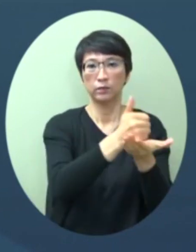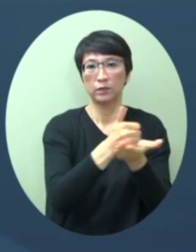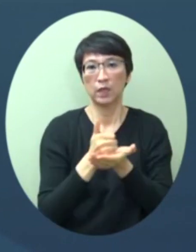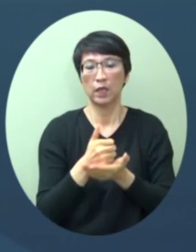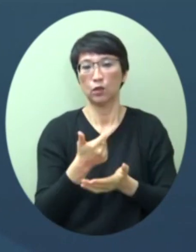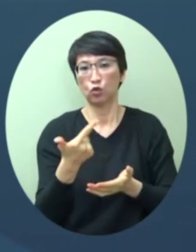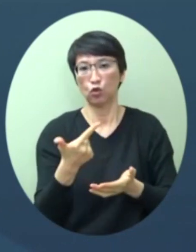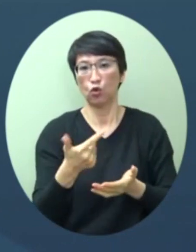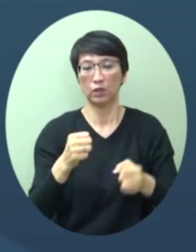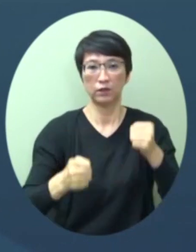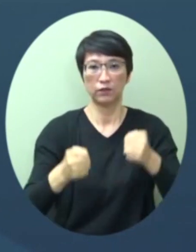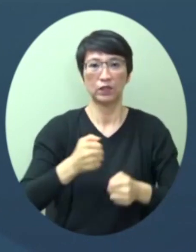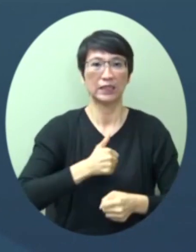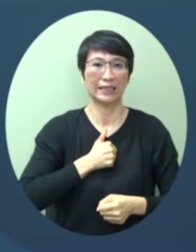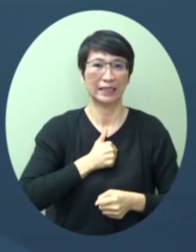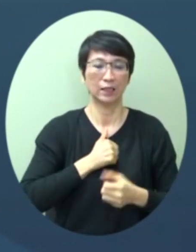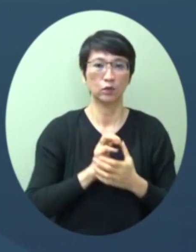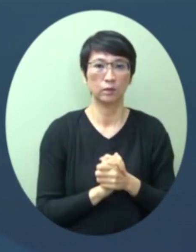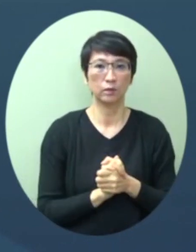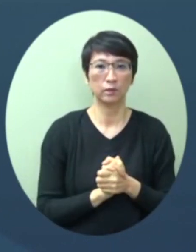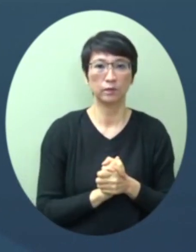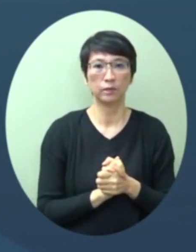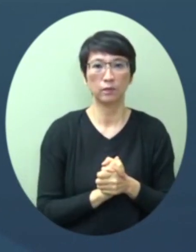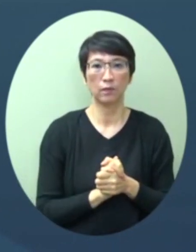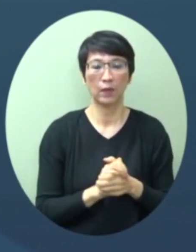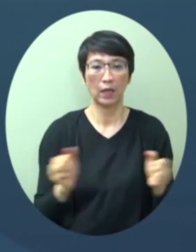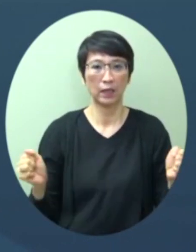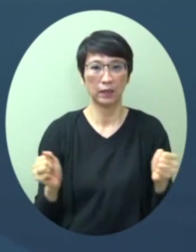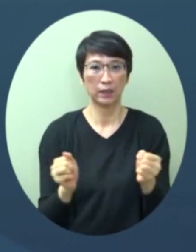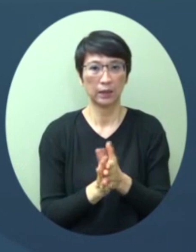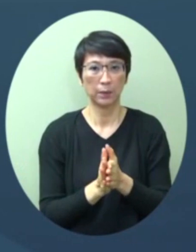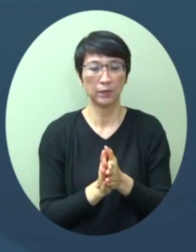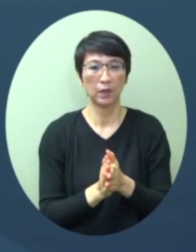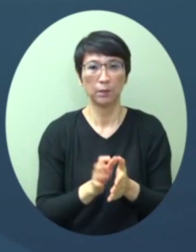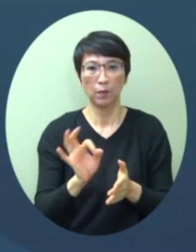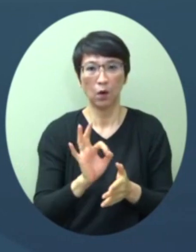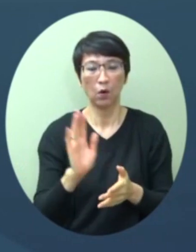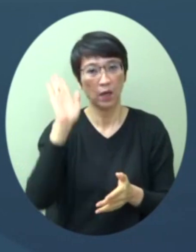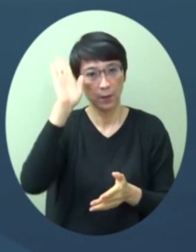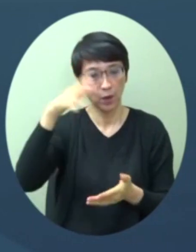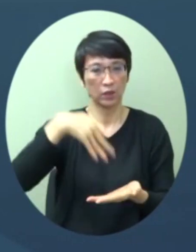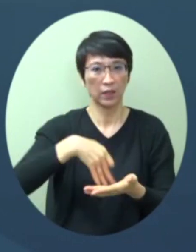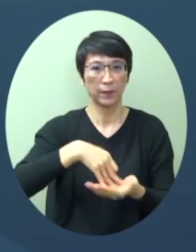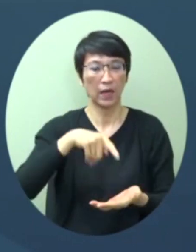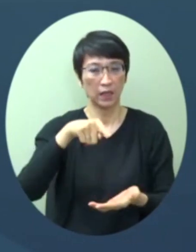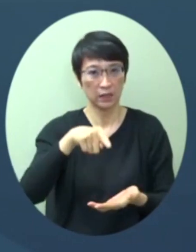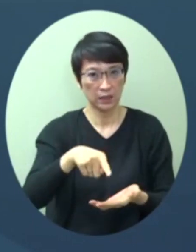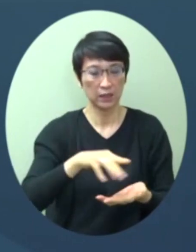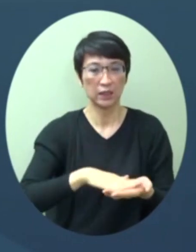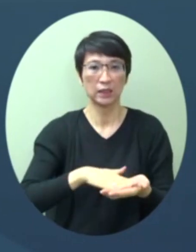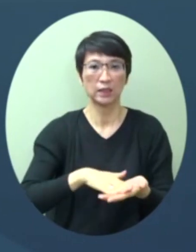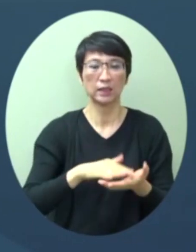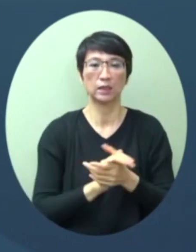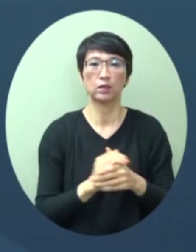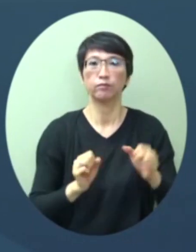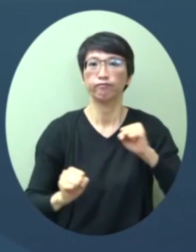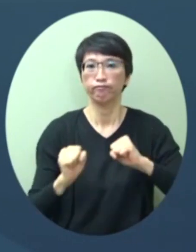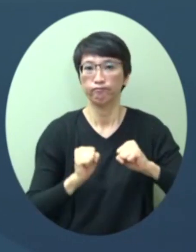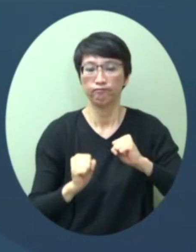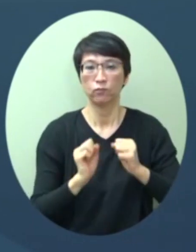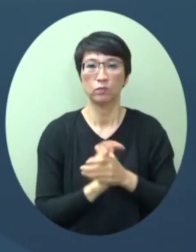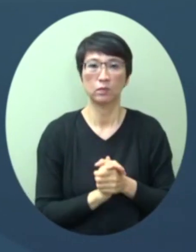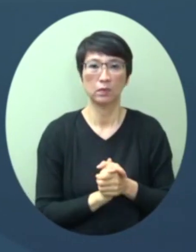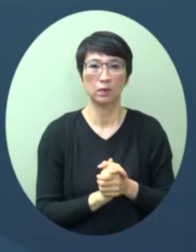司機就是沒有感染風險的司機請去參與這個工作第二就是我們確保